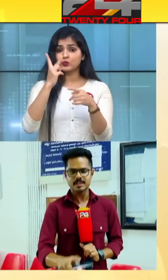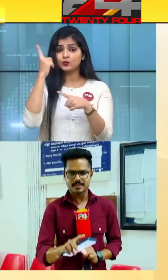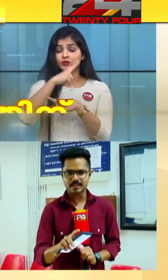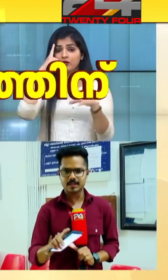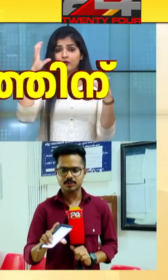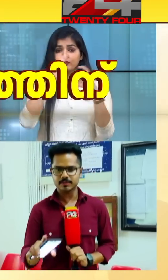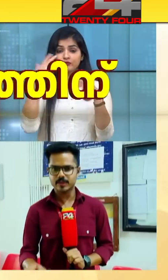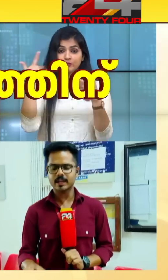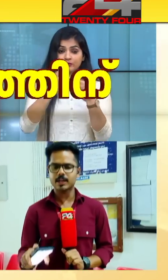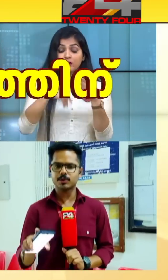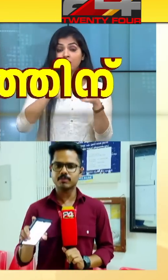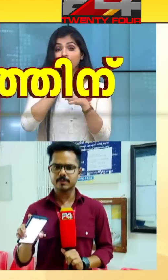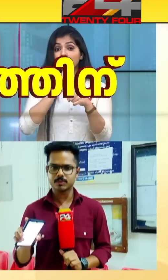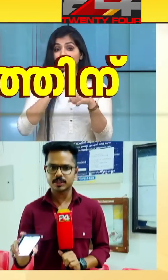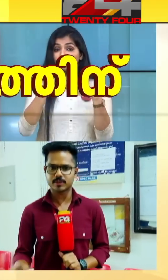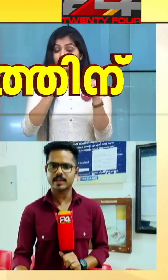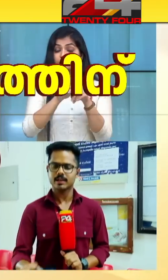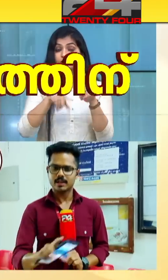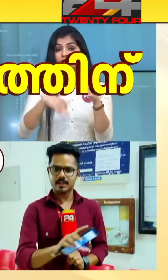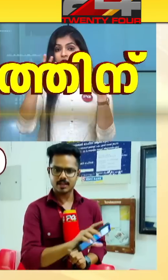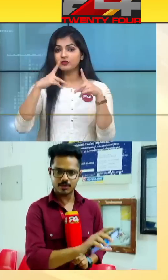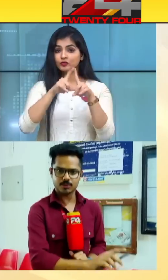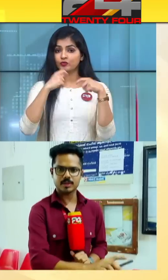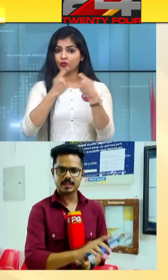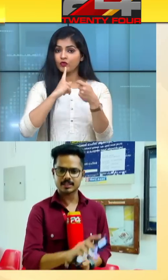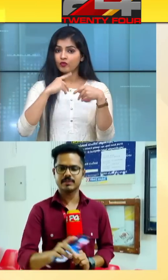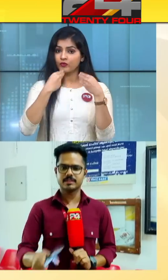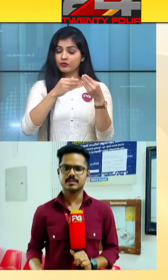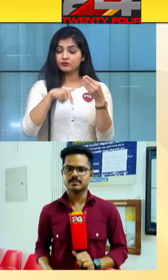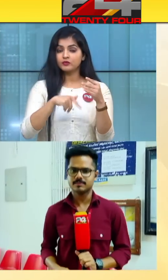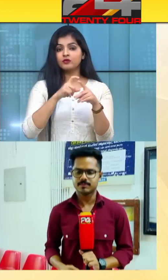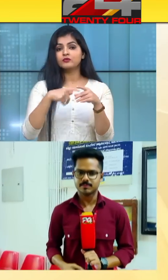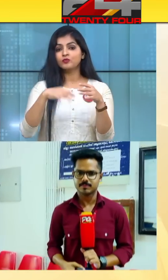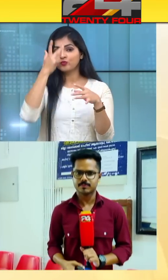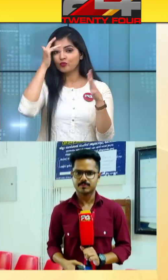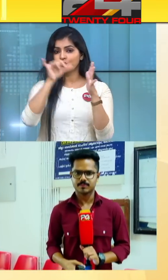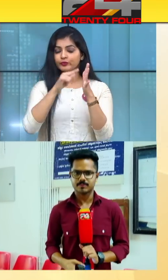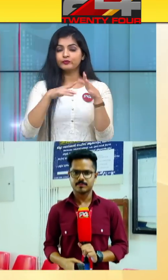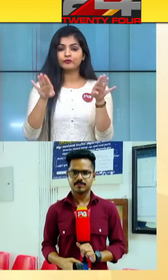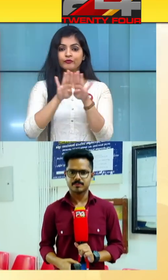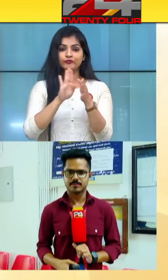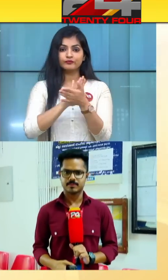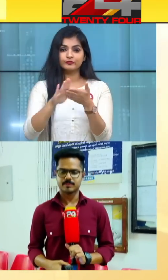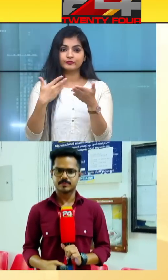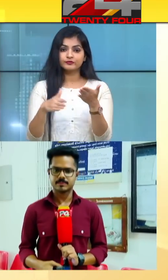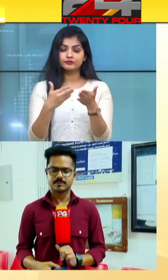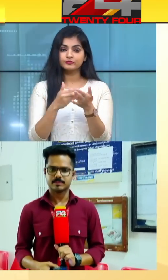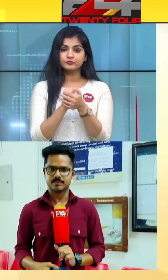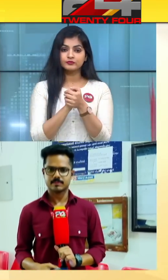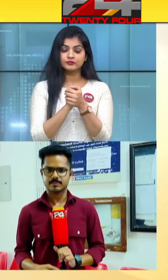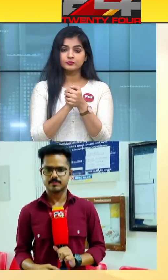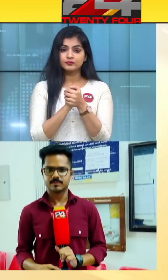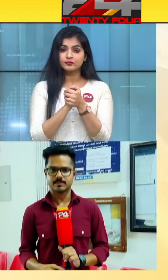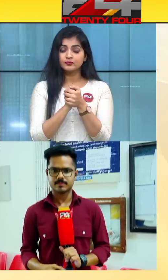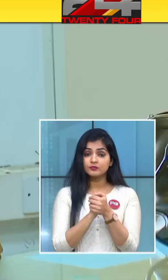അനിശ്ചിതത്വത്തിനാണ് സർക്കാർ ഉത്തരവോടെ, ആരോഗ്യവകുപ്പിന്റെ ഉത്തരവോടെ ഒരു കർട്ടൻ വീഴുന്നത്. ഇപ്പോൾ MG പ്രതീക്ഷയുടെ തിരുവനന്തപുരത്ത് ചേർന്നു.